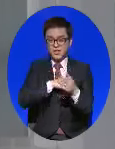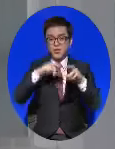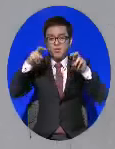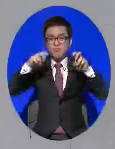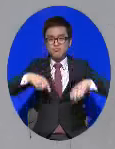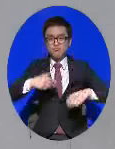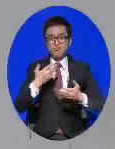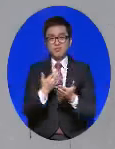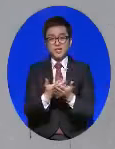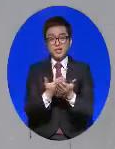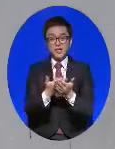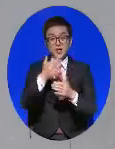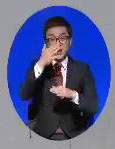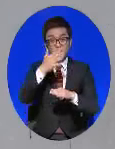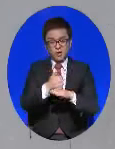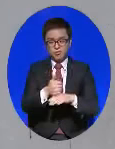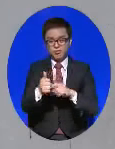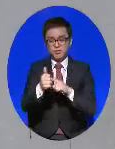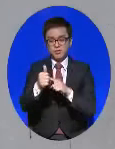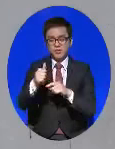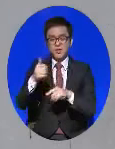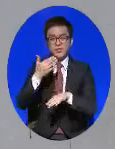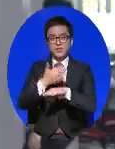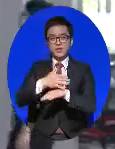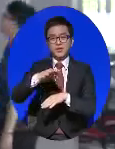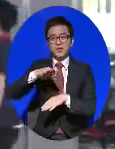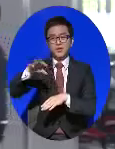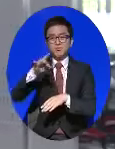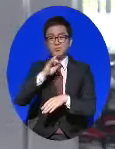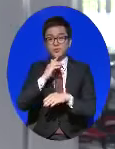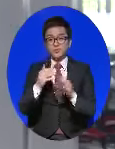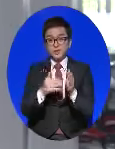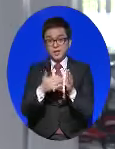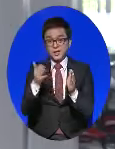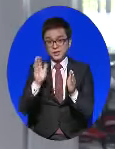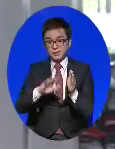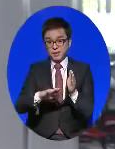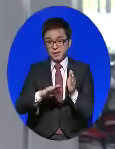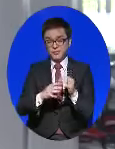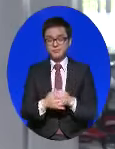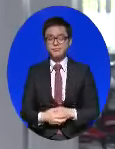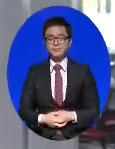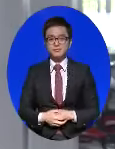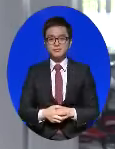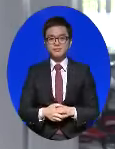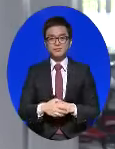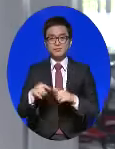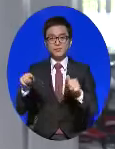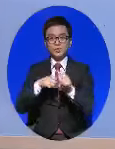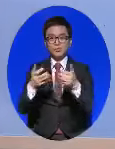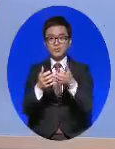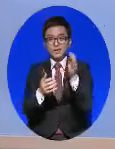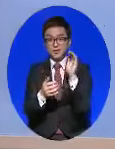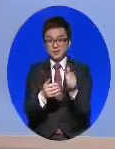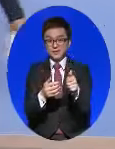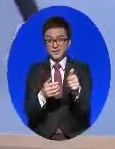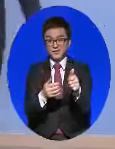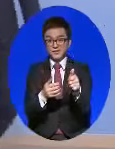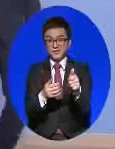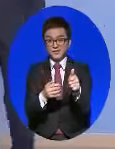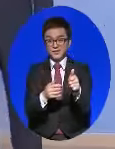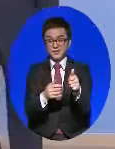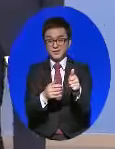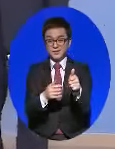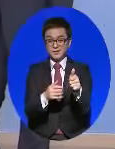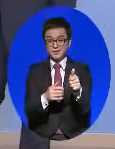일단 A씨를 지방 발령낸 것이라고 해명했습니다. 하지만 박 의원은 이준식 사회부총리 겸 교육부 장관의